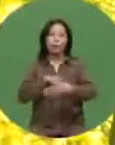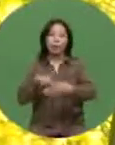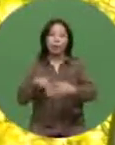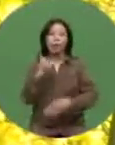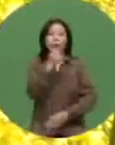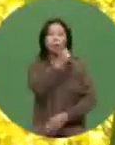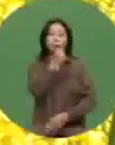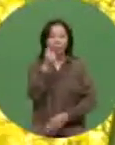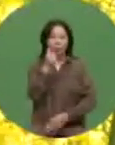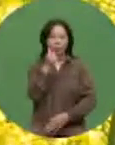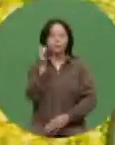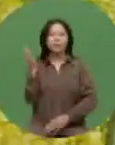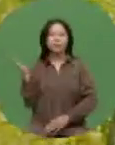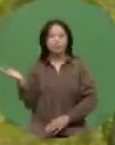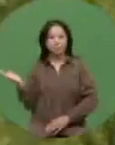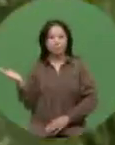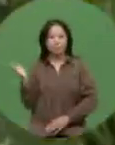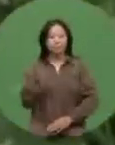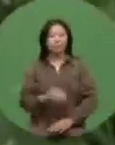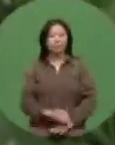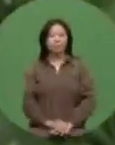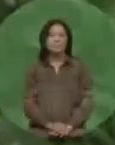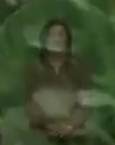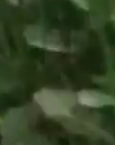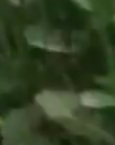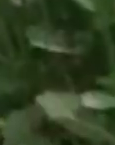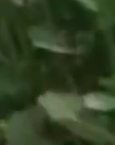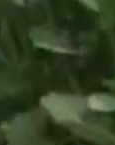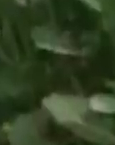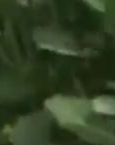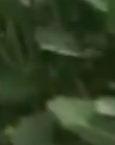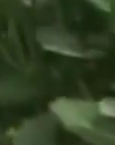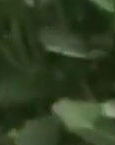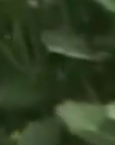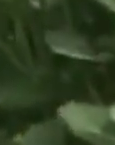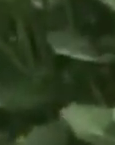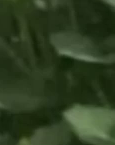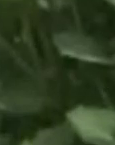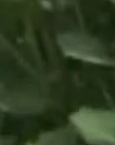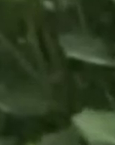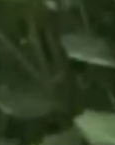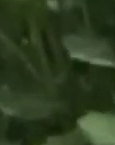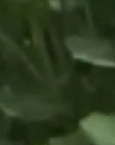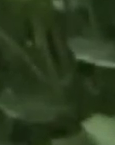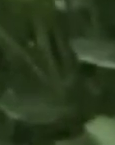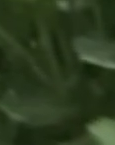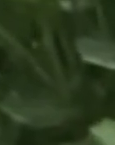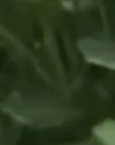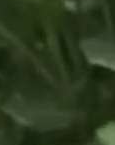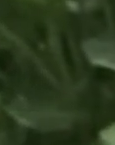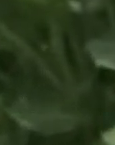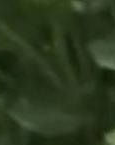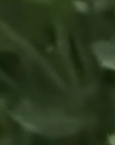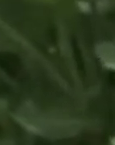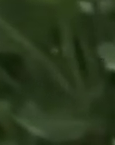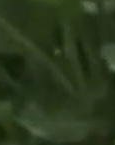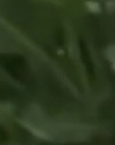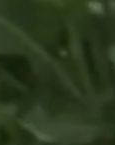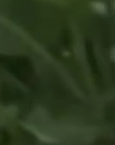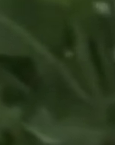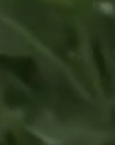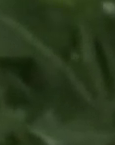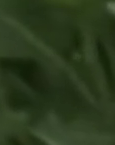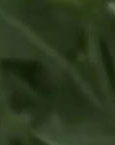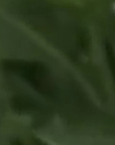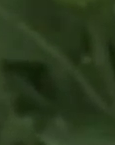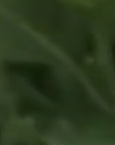の内容をご紹介します。今回は4月21日に行われた、君もこ